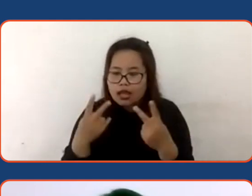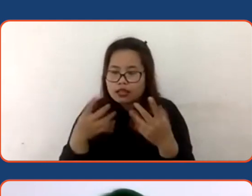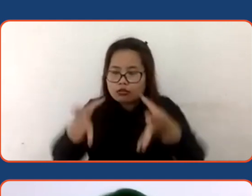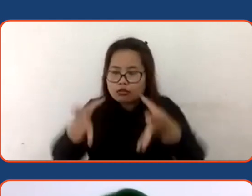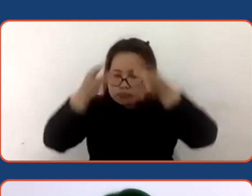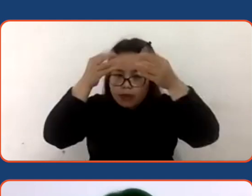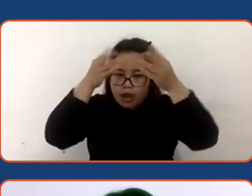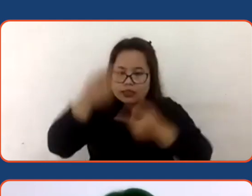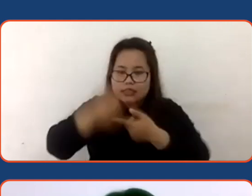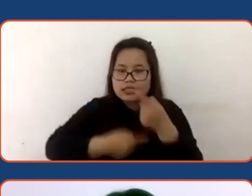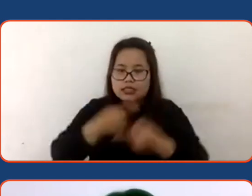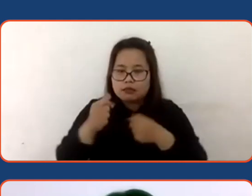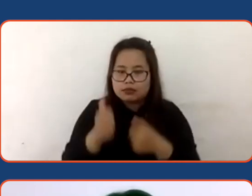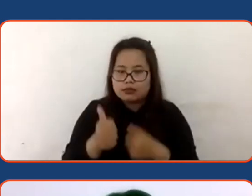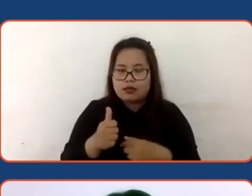ceritanya